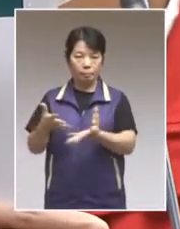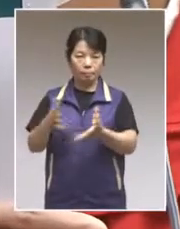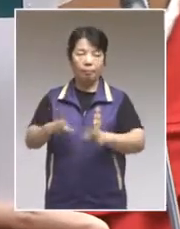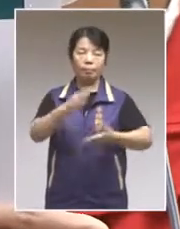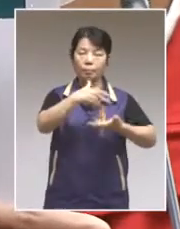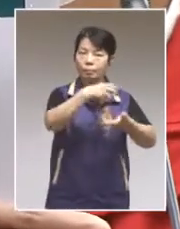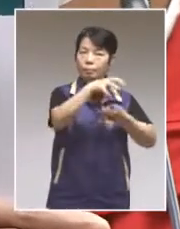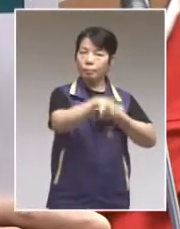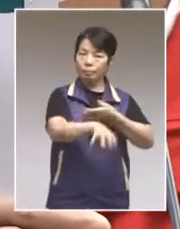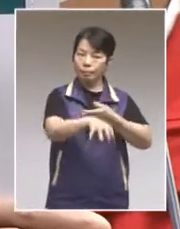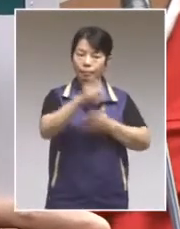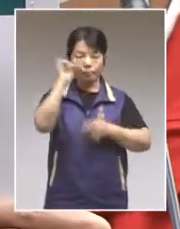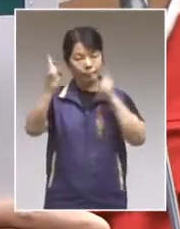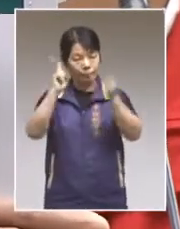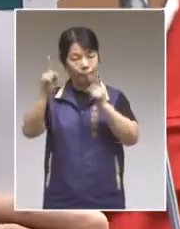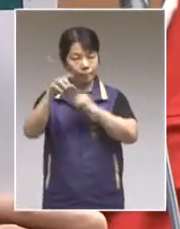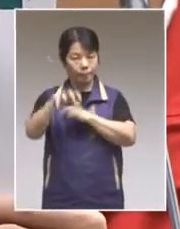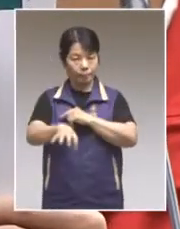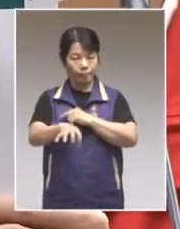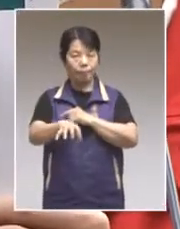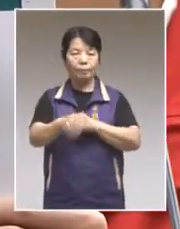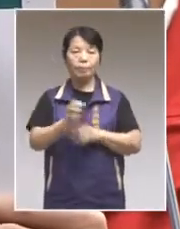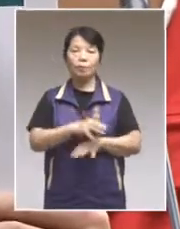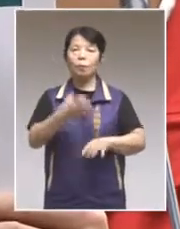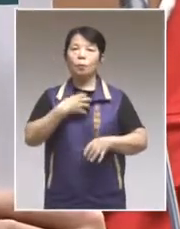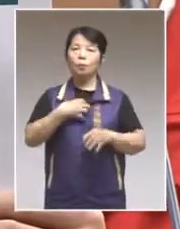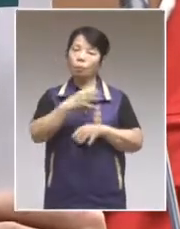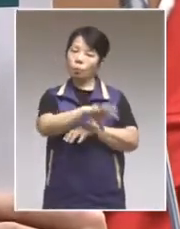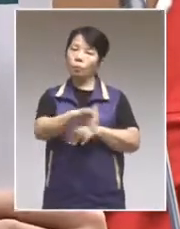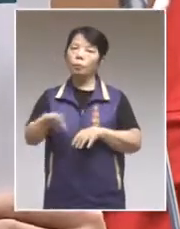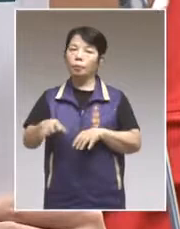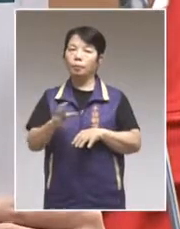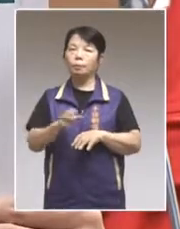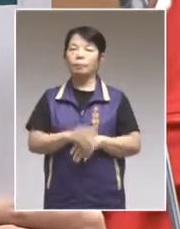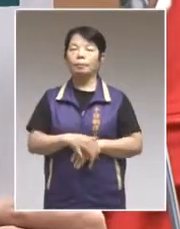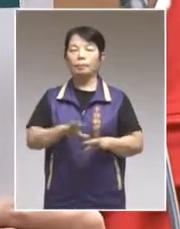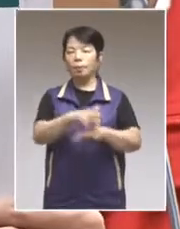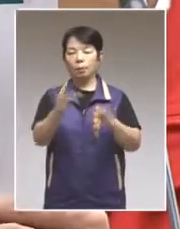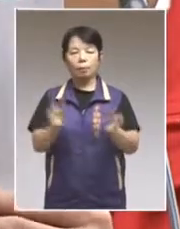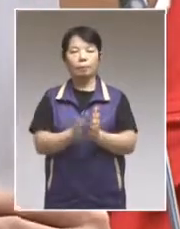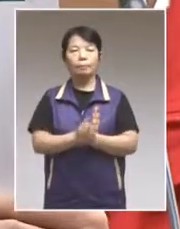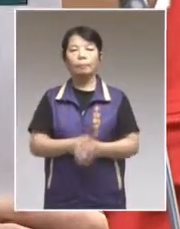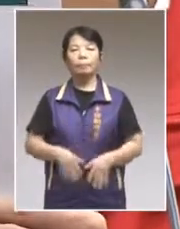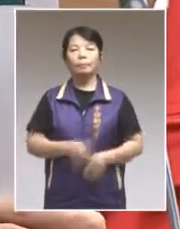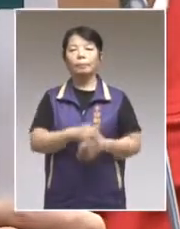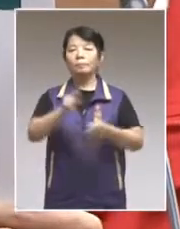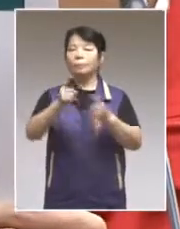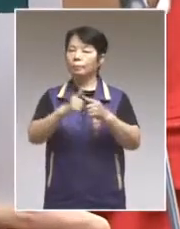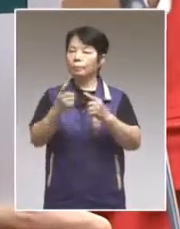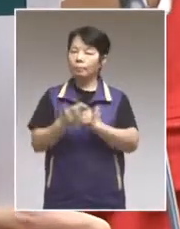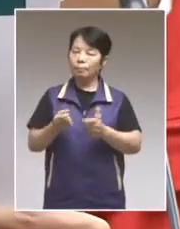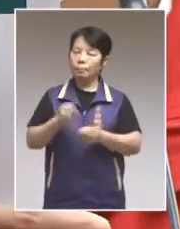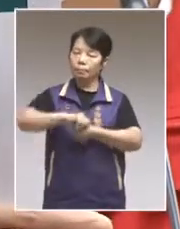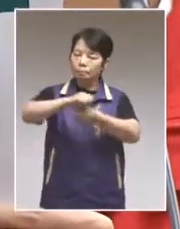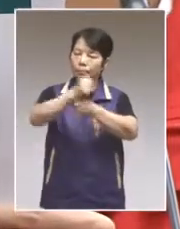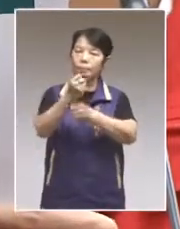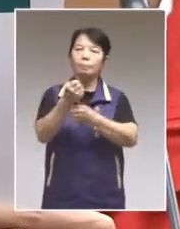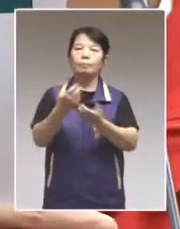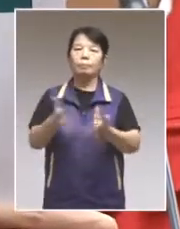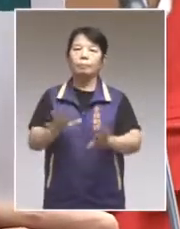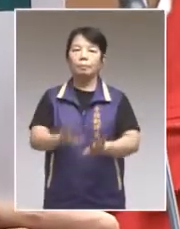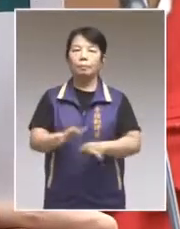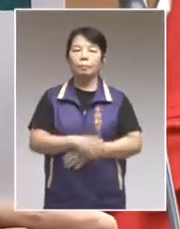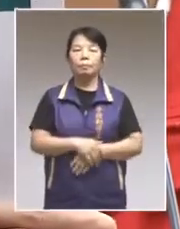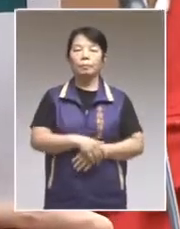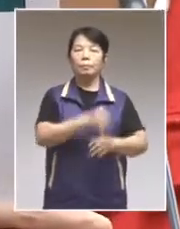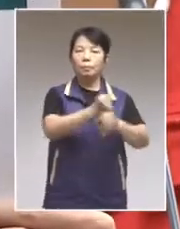娱乐的这个风险的场所等等，这个数量都已经增加。那职场的校园的这个部